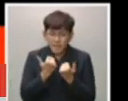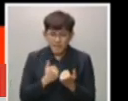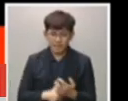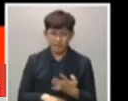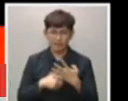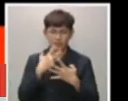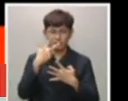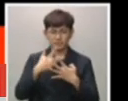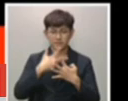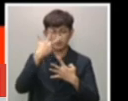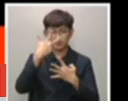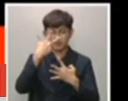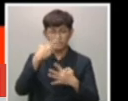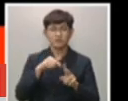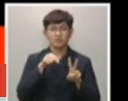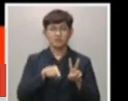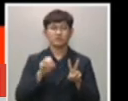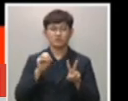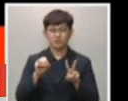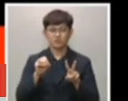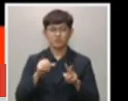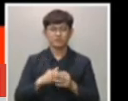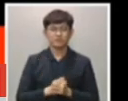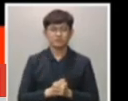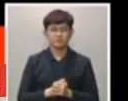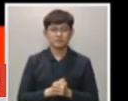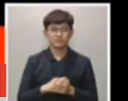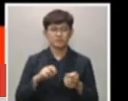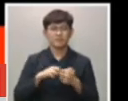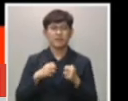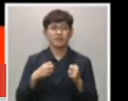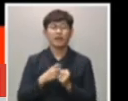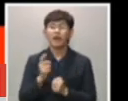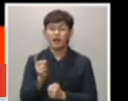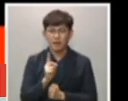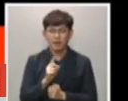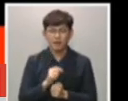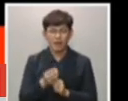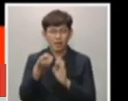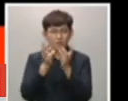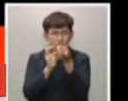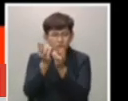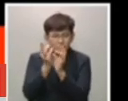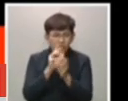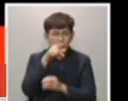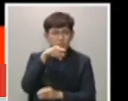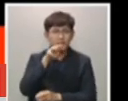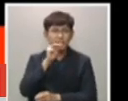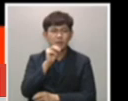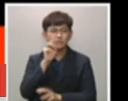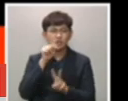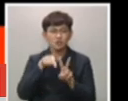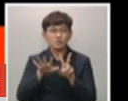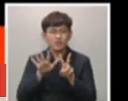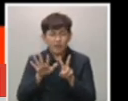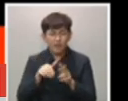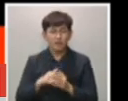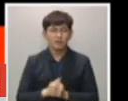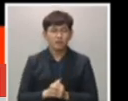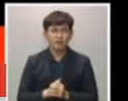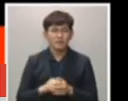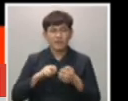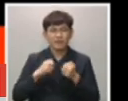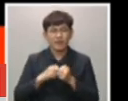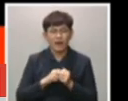แถว 2.0 ครับเจอภาวะเรื่องฝุ่น PM เรื่องโคโรนาเข้าไปต